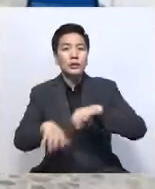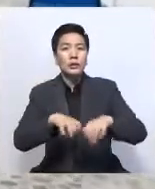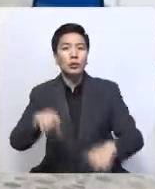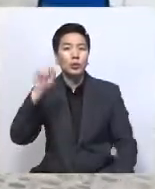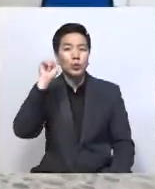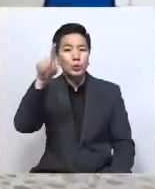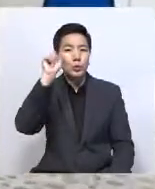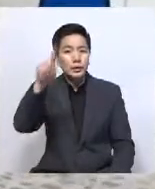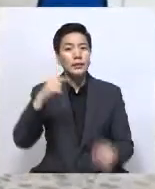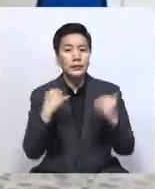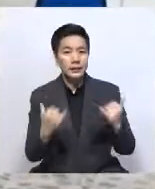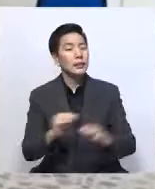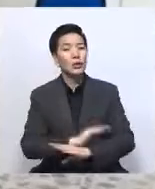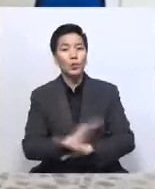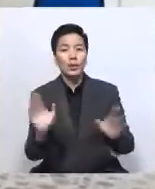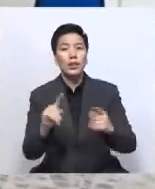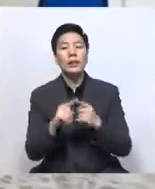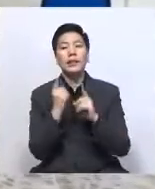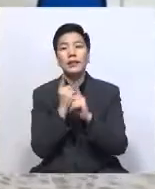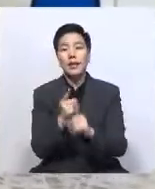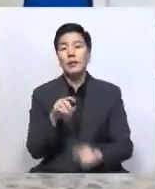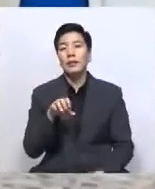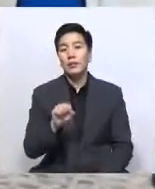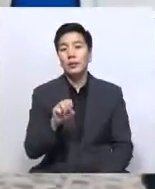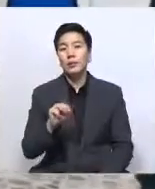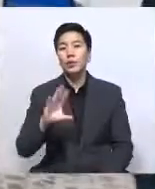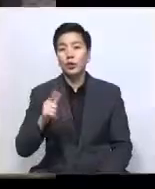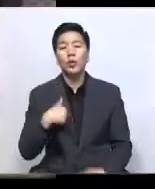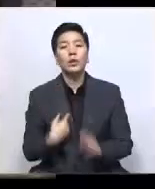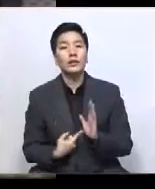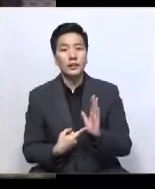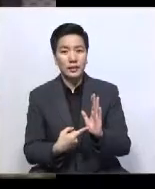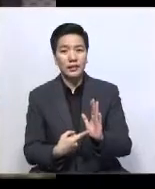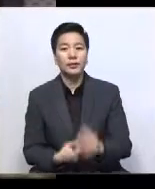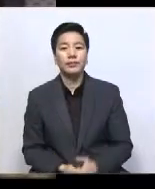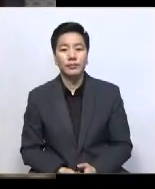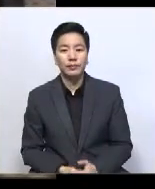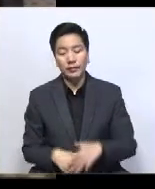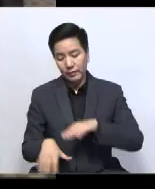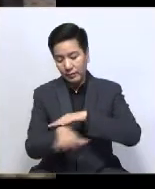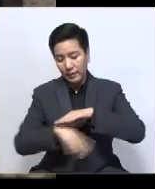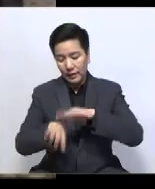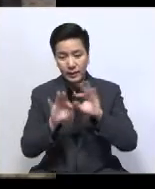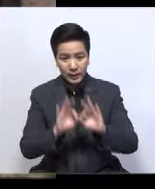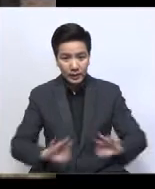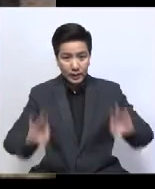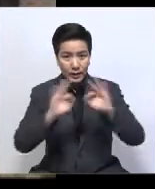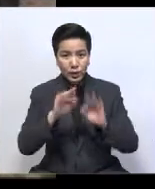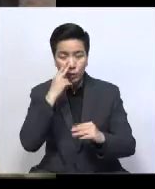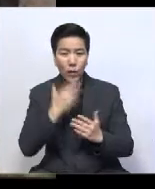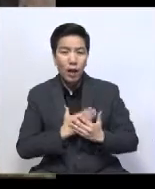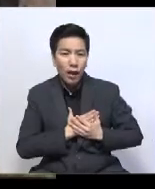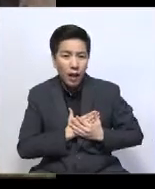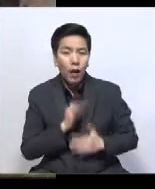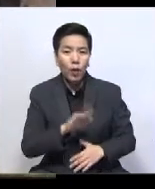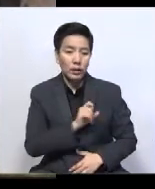การในสถานการณ์ฉุกเฉินตามที่สภาความมั่นคงแห่งชาติเสนอ หลักฐานชิ้นสำคัญที่ช่วยยืนยันความรักใคร่กลมเก